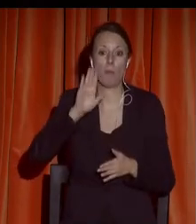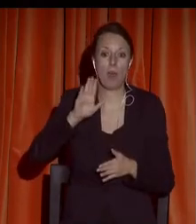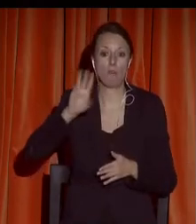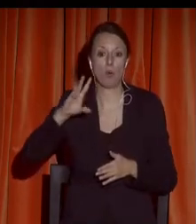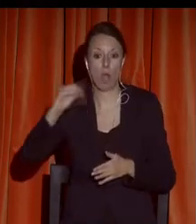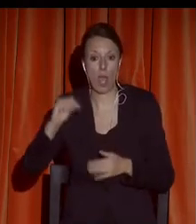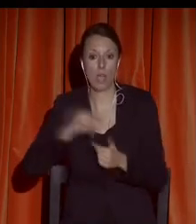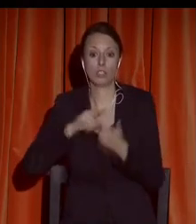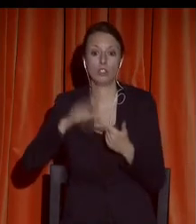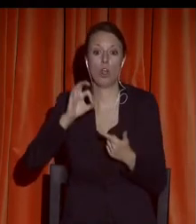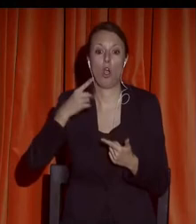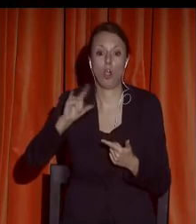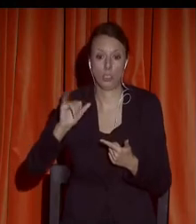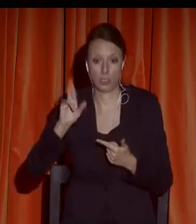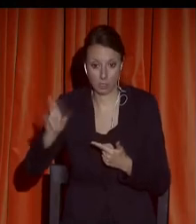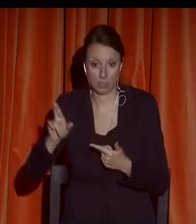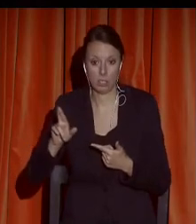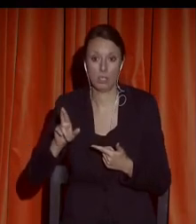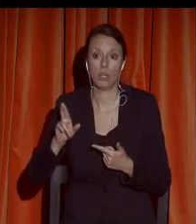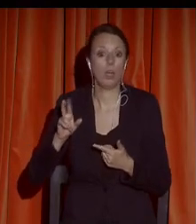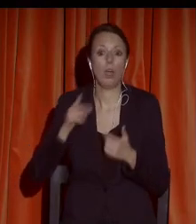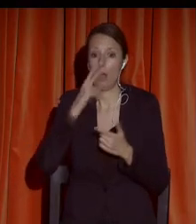DIRze, jak wielką rolę